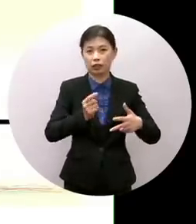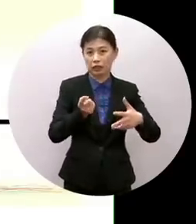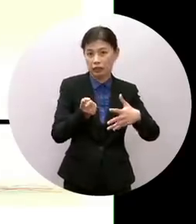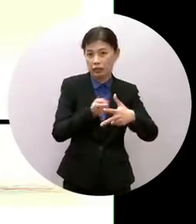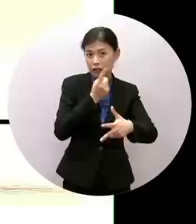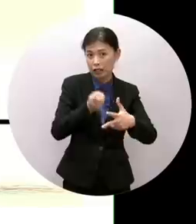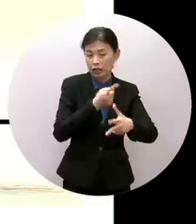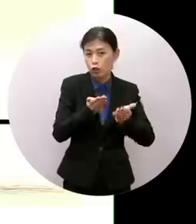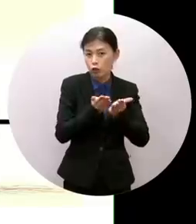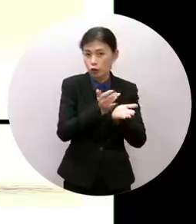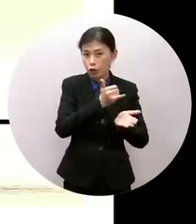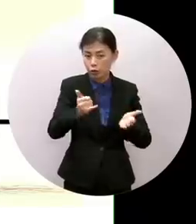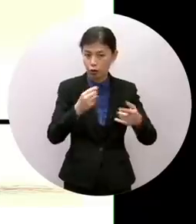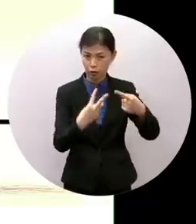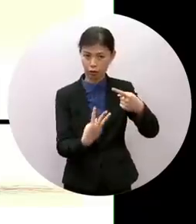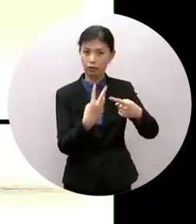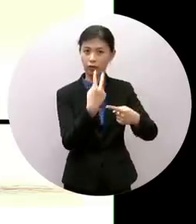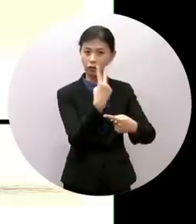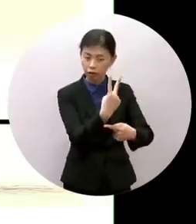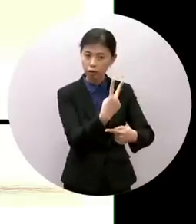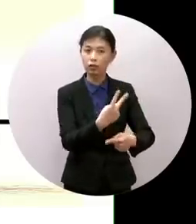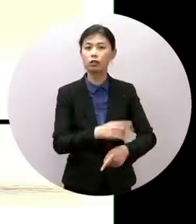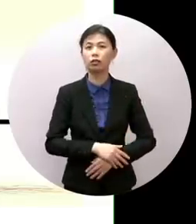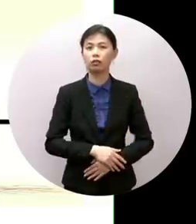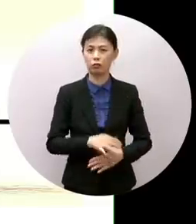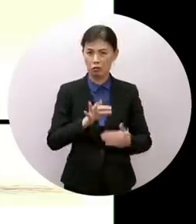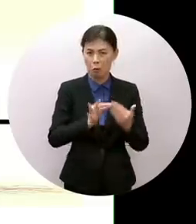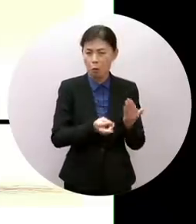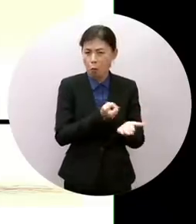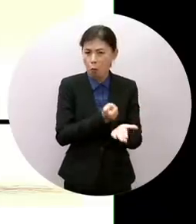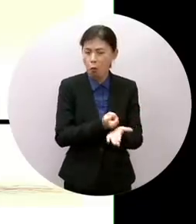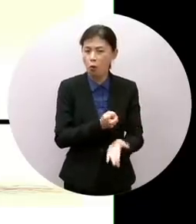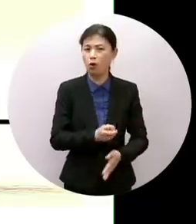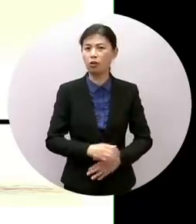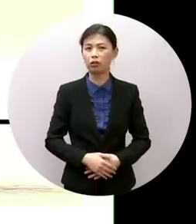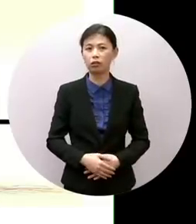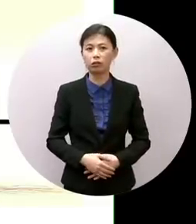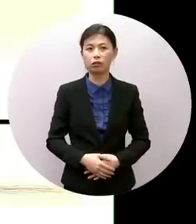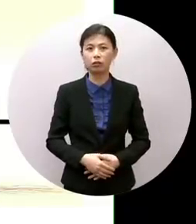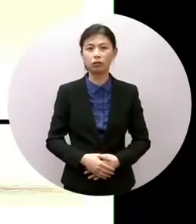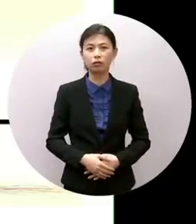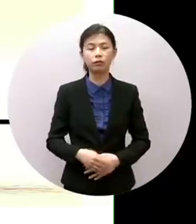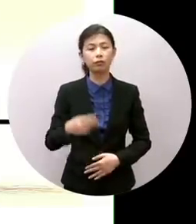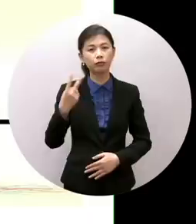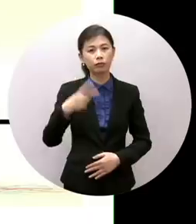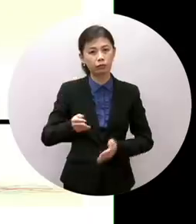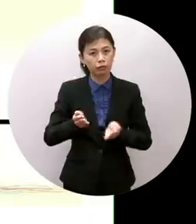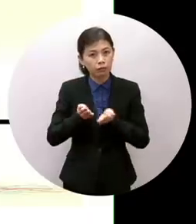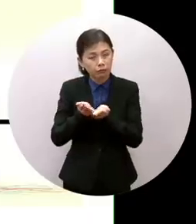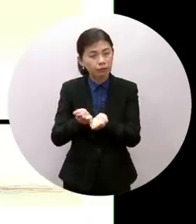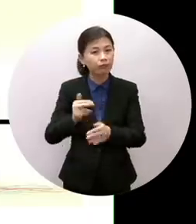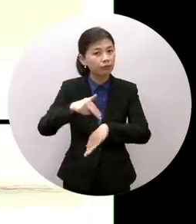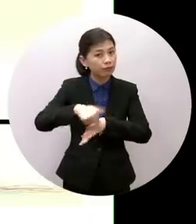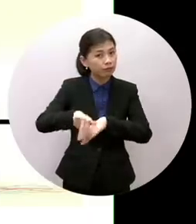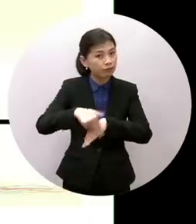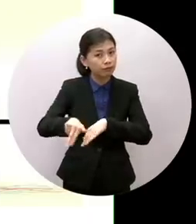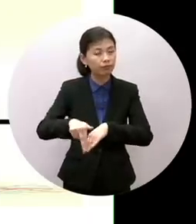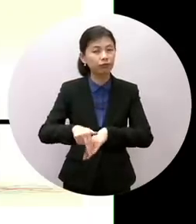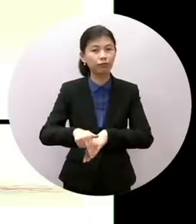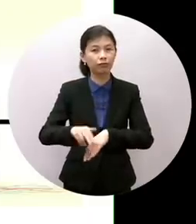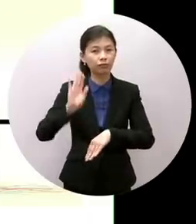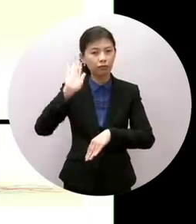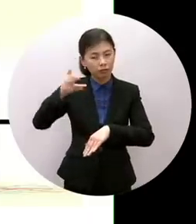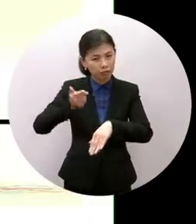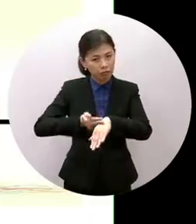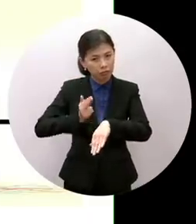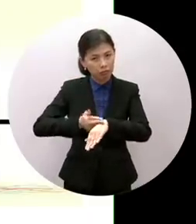少2/3，这是规定的，这是规定的很死的，院长。另外，船舶设计这个计划期满以后的